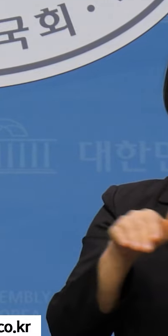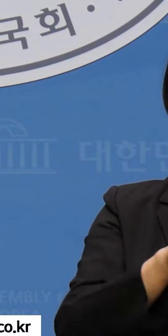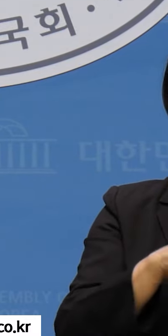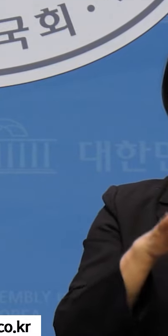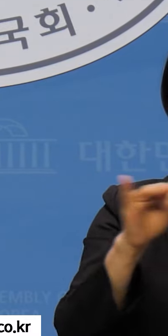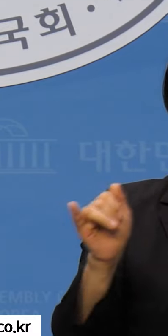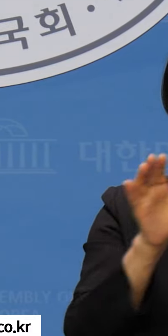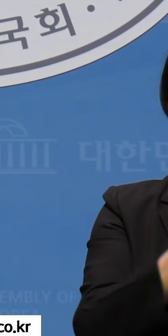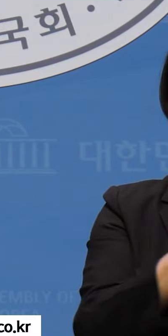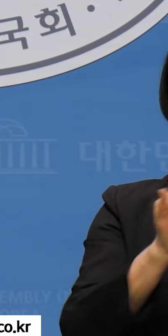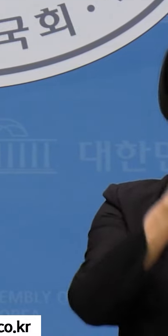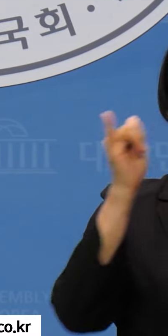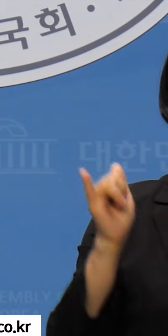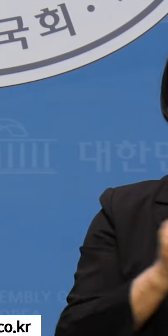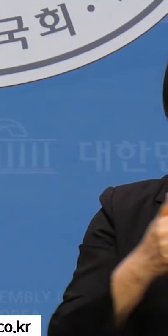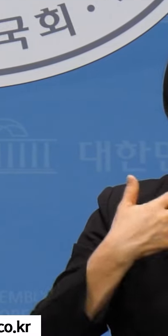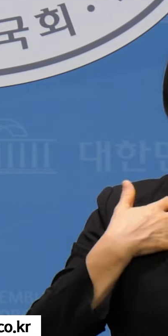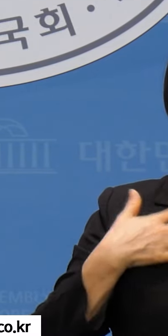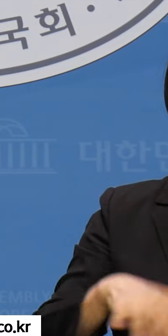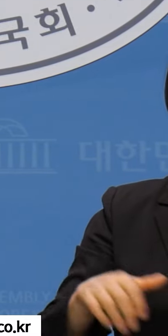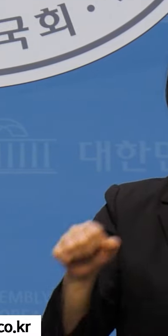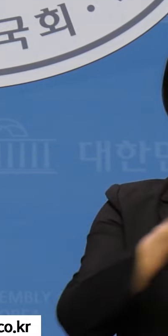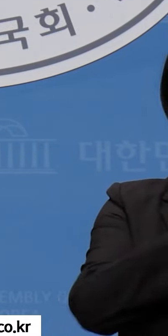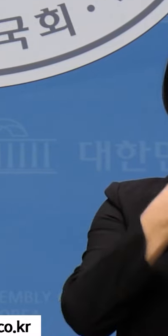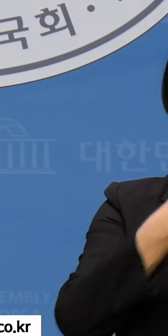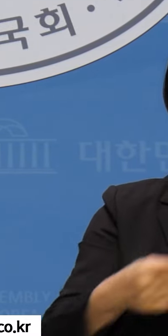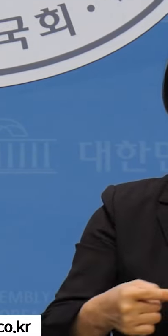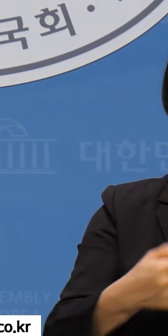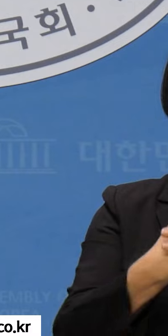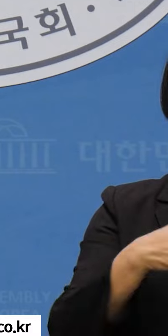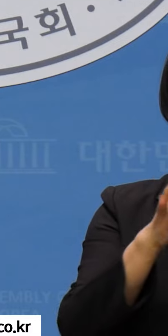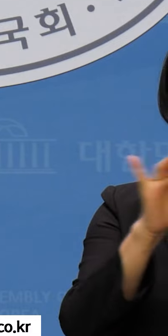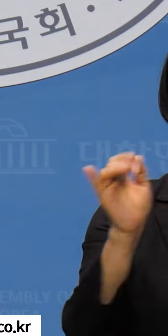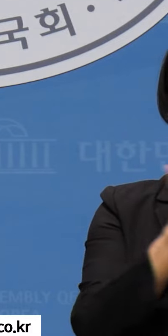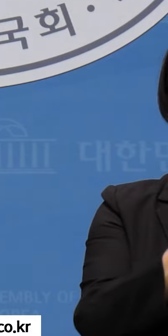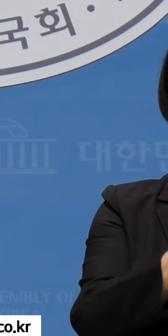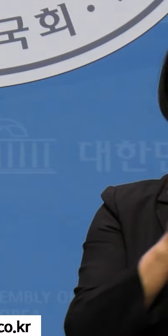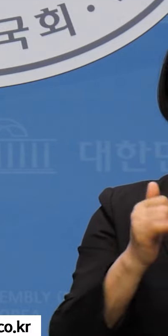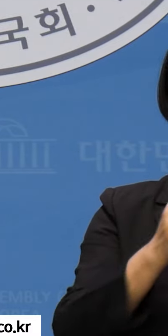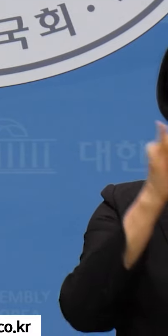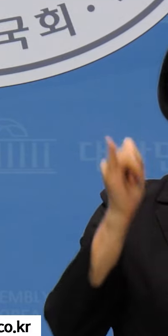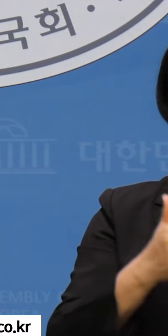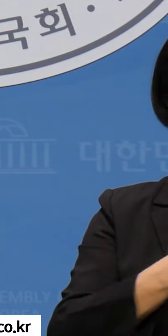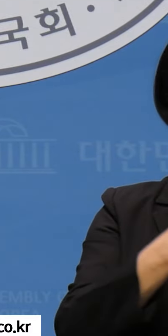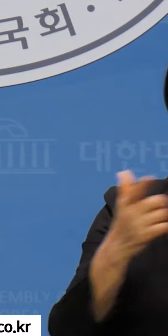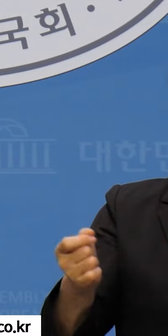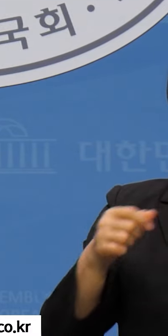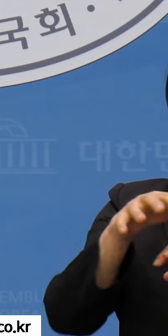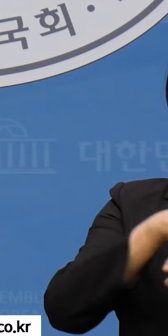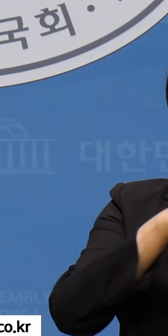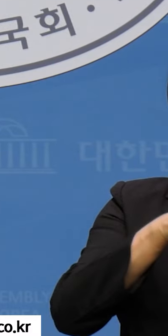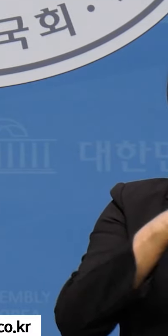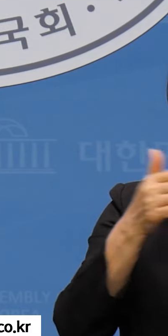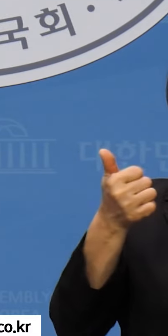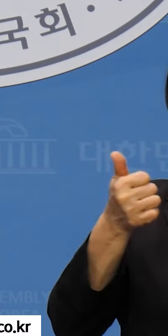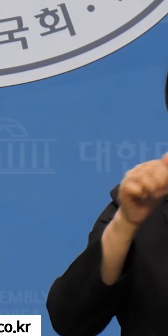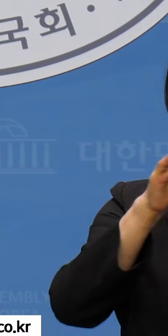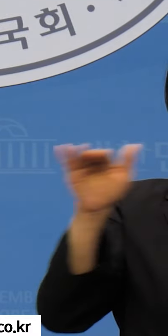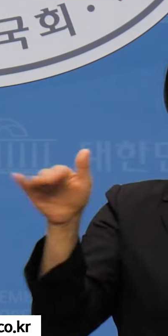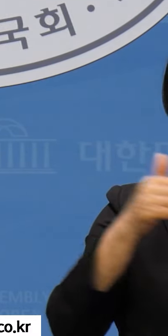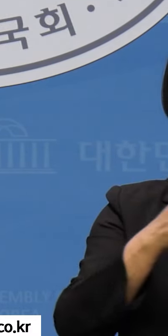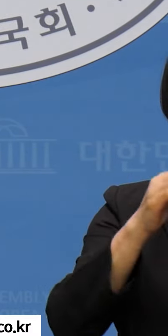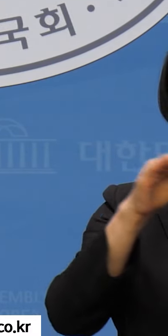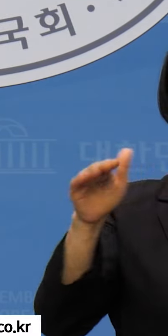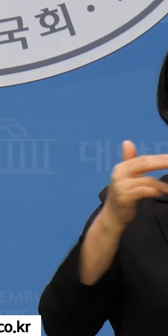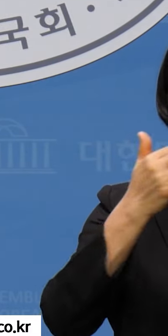지원, 사회적 약자 폭력 피해자 지원 등 대한민국의 사회 전반의 구조적 성차별과